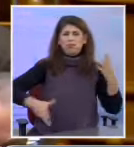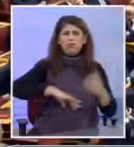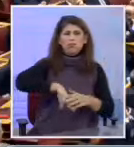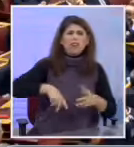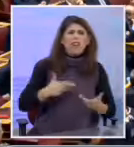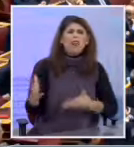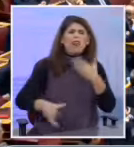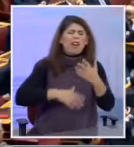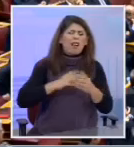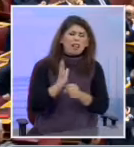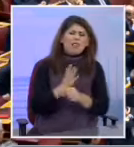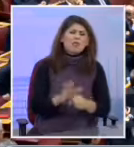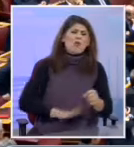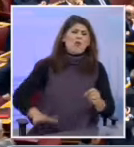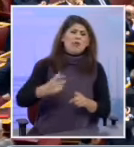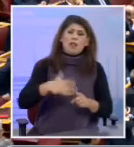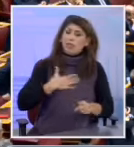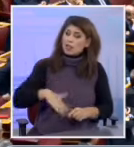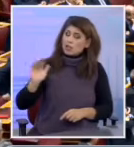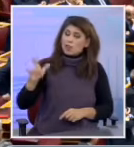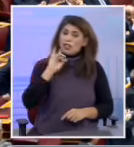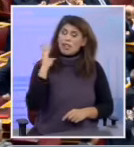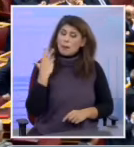Και θέλω να σας ρωτήσω, κυρία Μπακογιάννη,